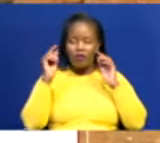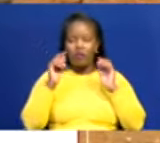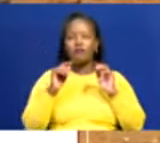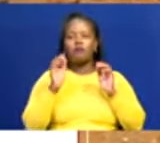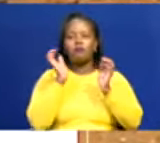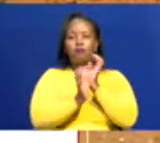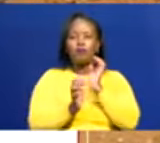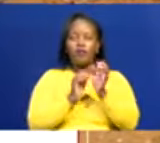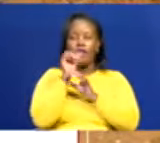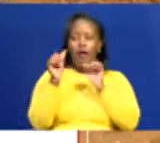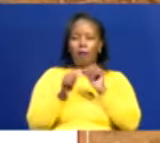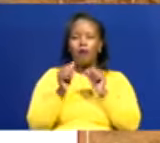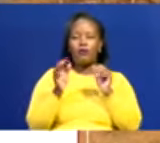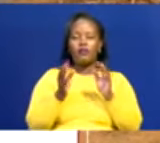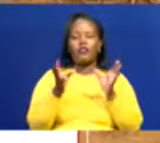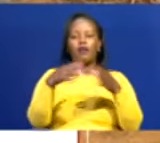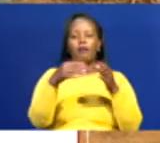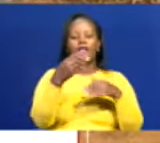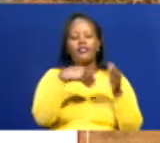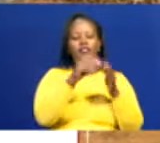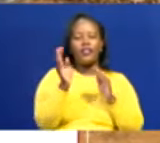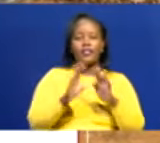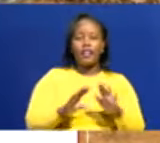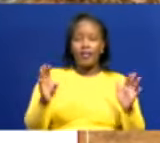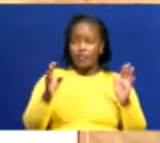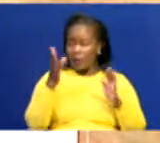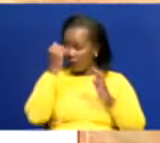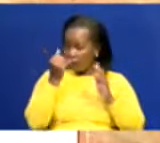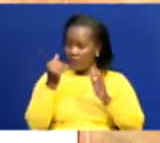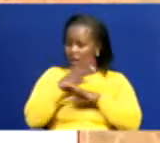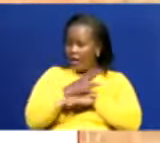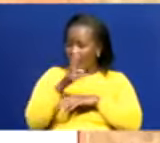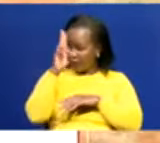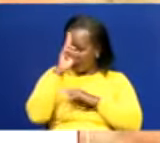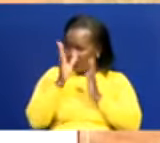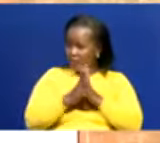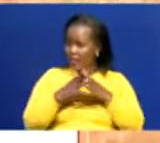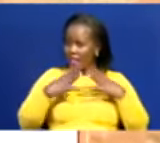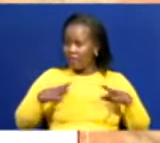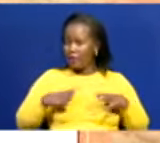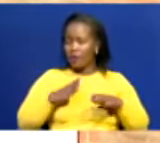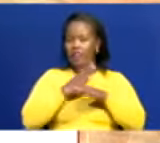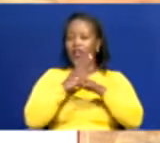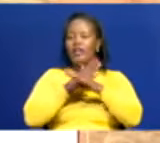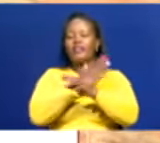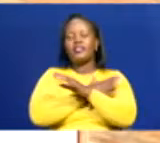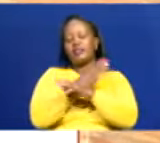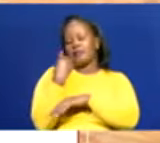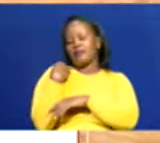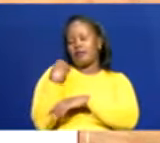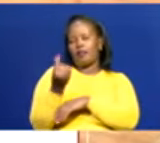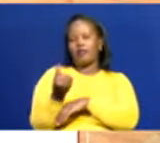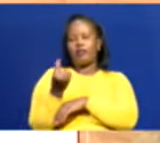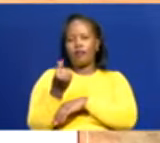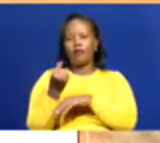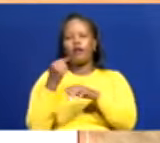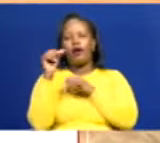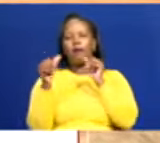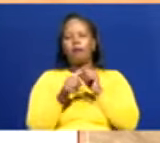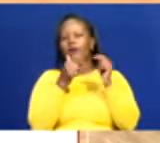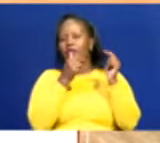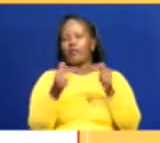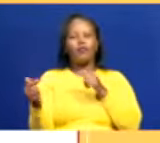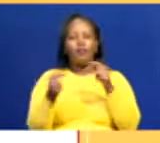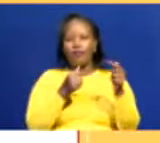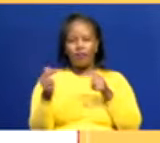kuuza ardhi katika eneo hilo baada ya afisa wa polisi na raia mmoja kujeruhiwa katika kisa cha hivi majuzi cha mzozo wa